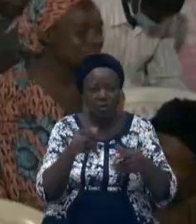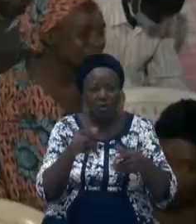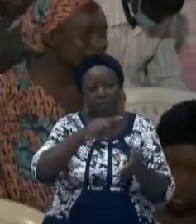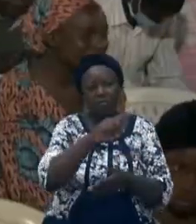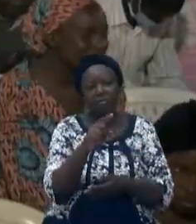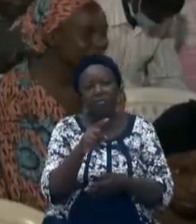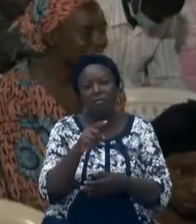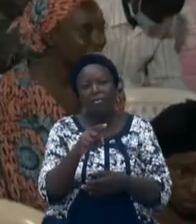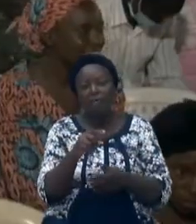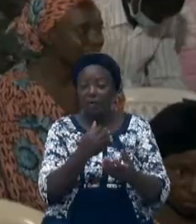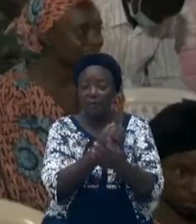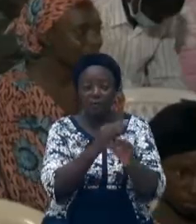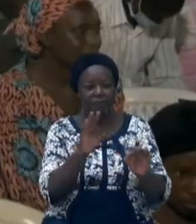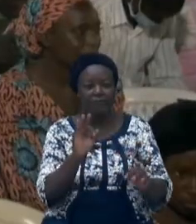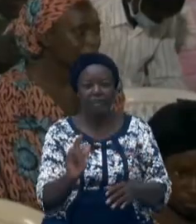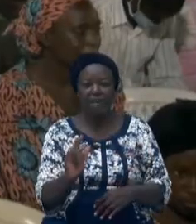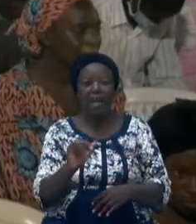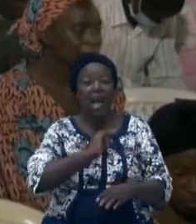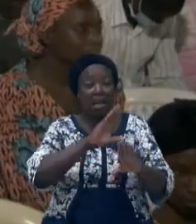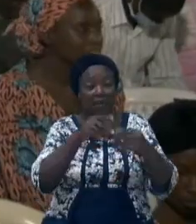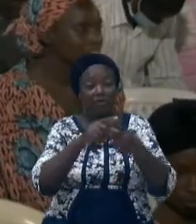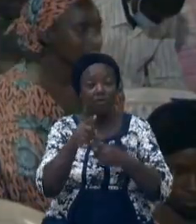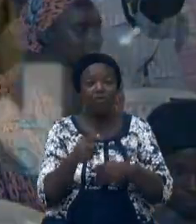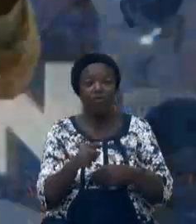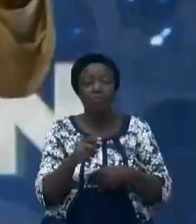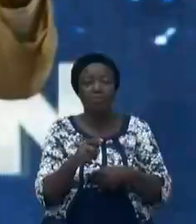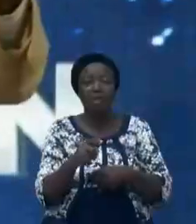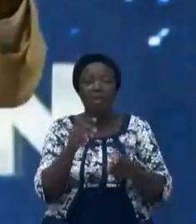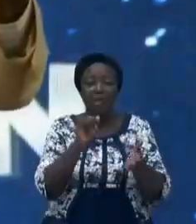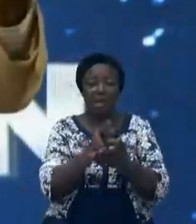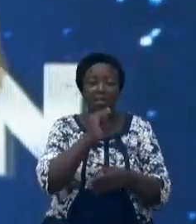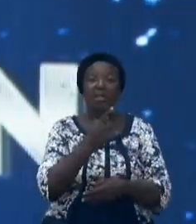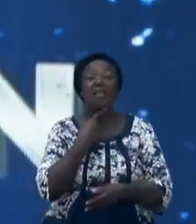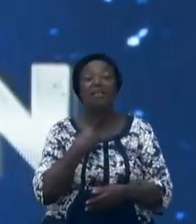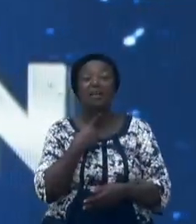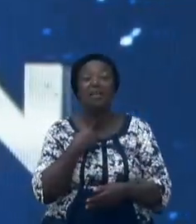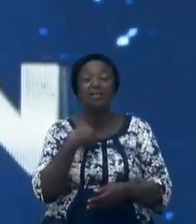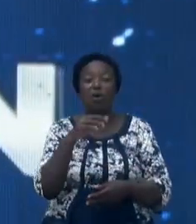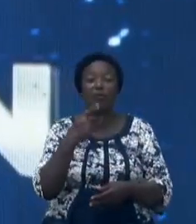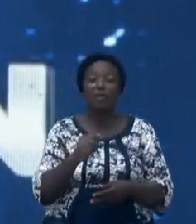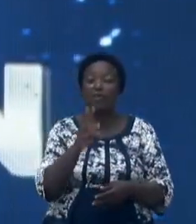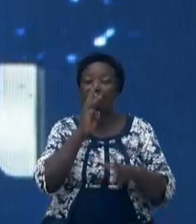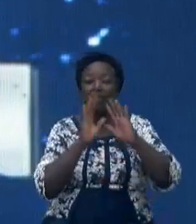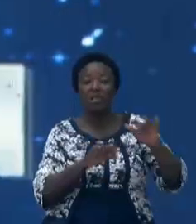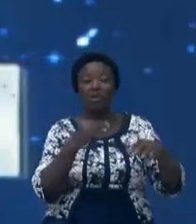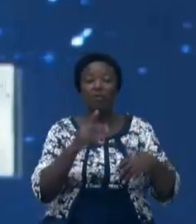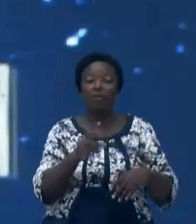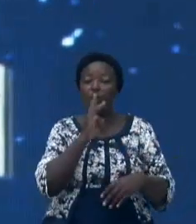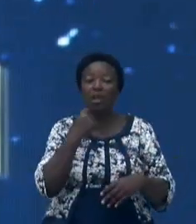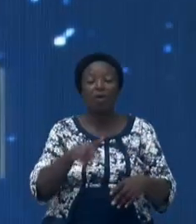ciel combien tu payes et gratuitement je garde rapidement